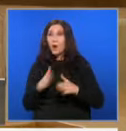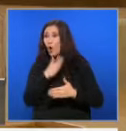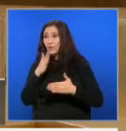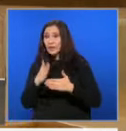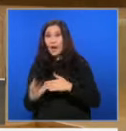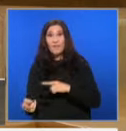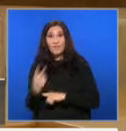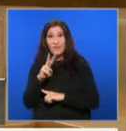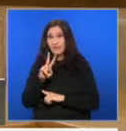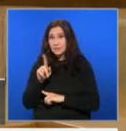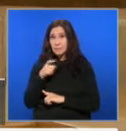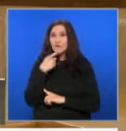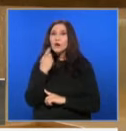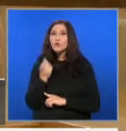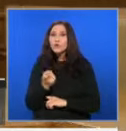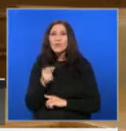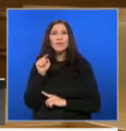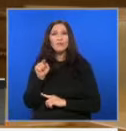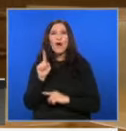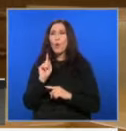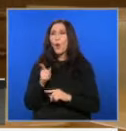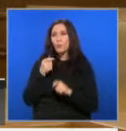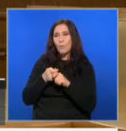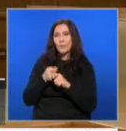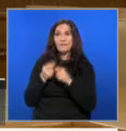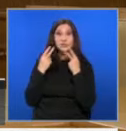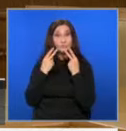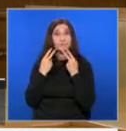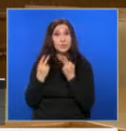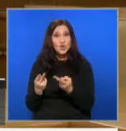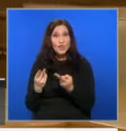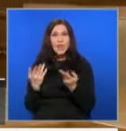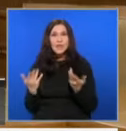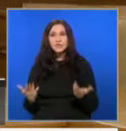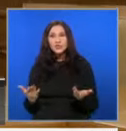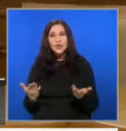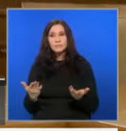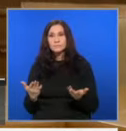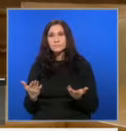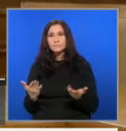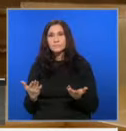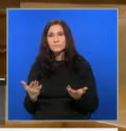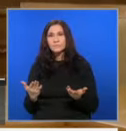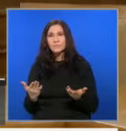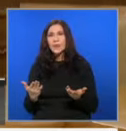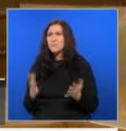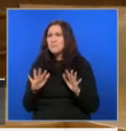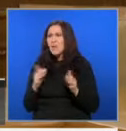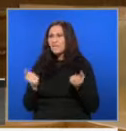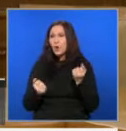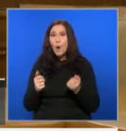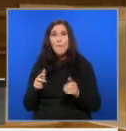края на 21-а година. Това, което правеше впечатление, е, че спираше някаква кола така